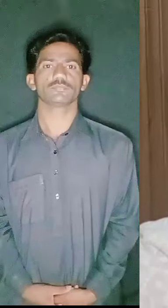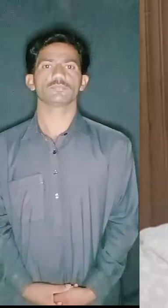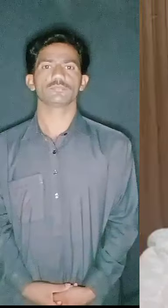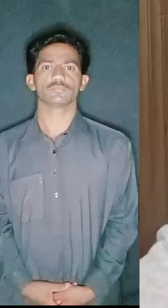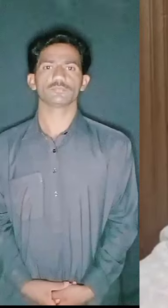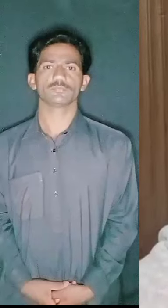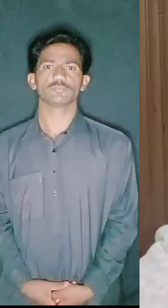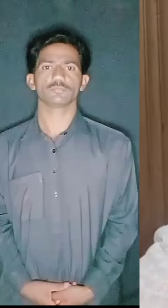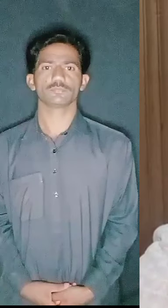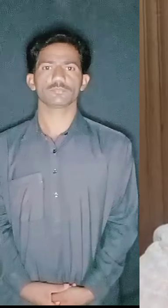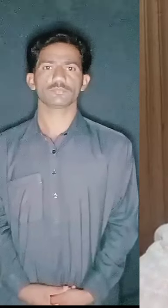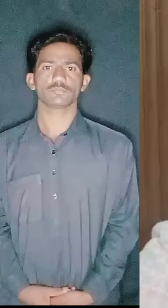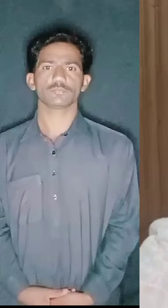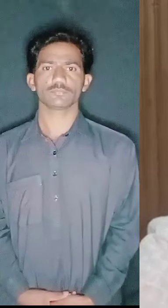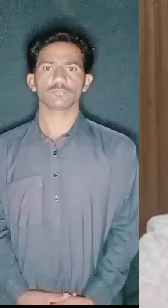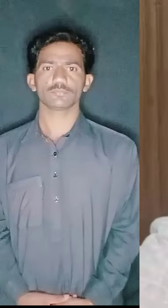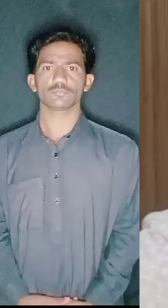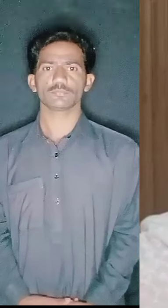जी,